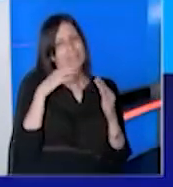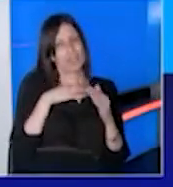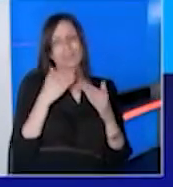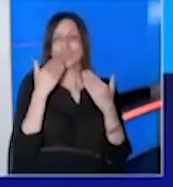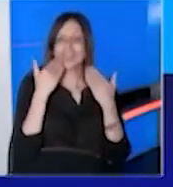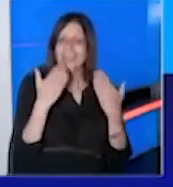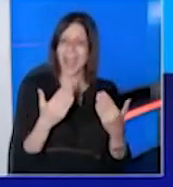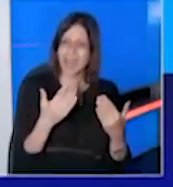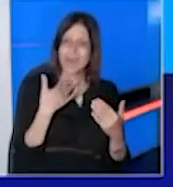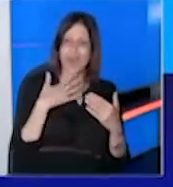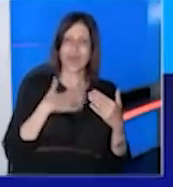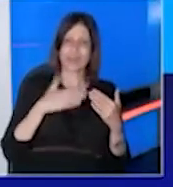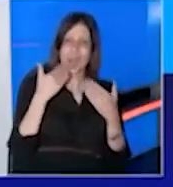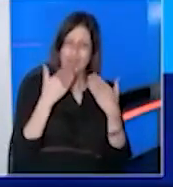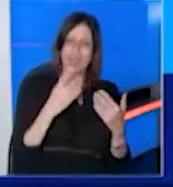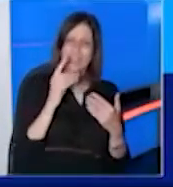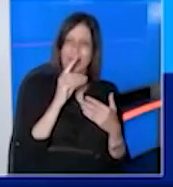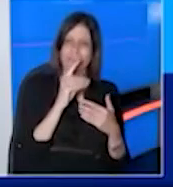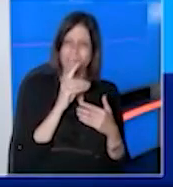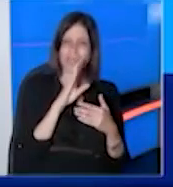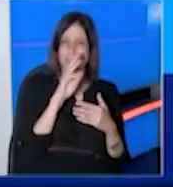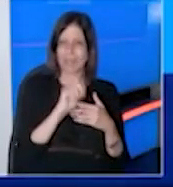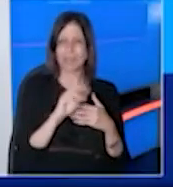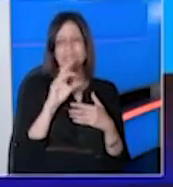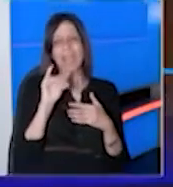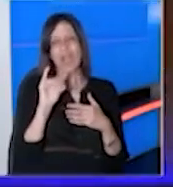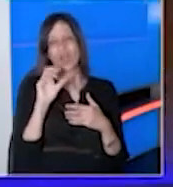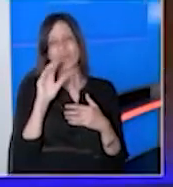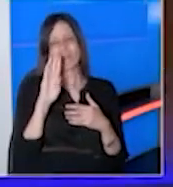רבה. אני רוצה להודות לדוד בן שבת, ליעקב בחר. תודה רבה. תודה רבה שבאתם.